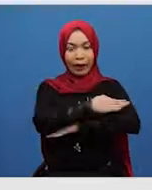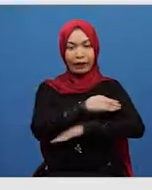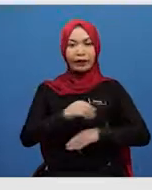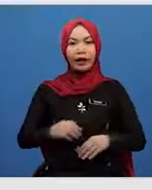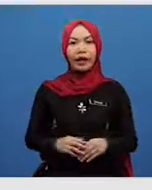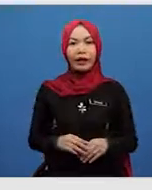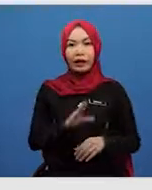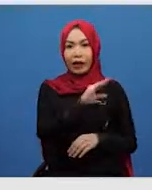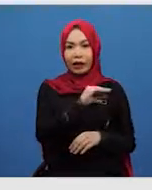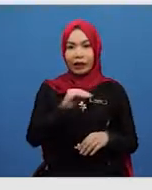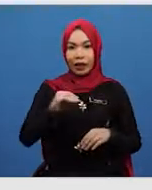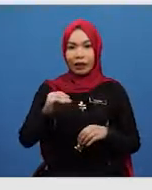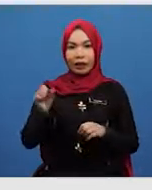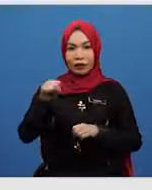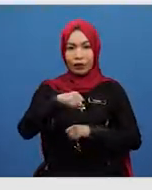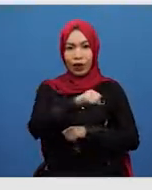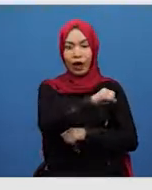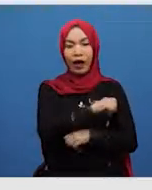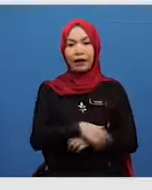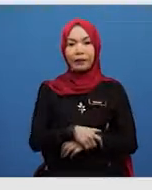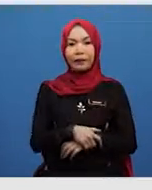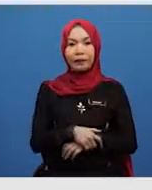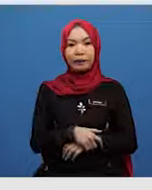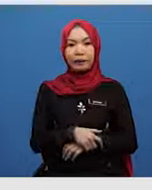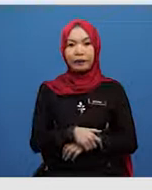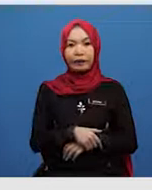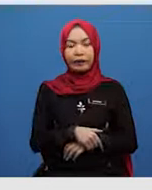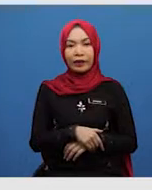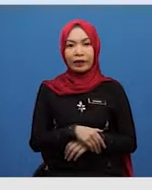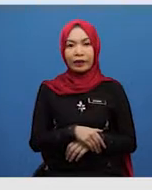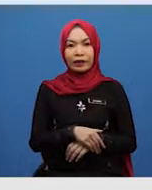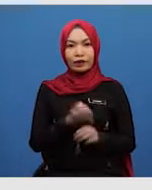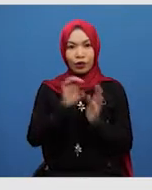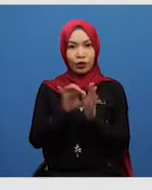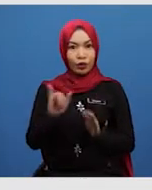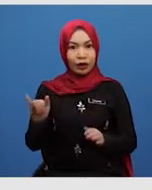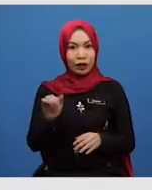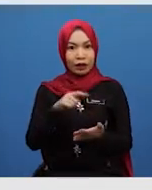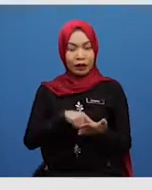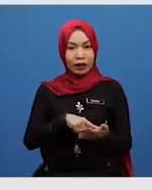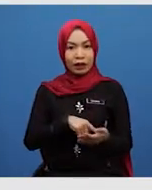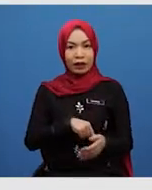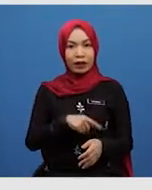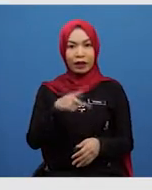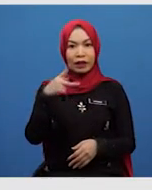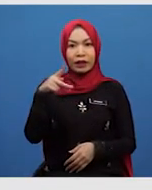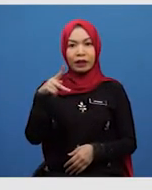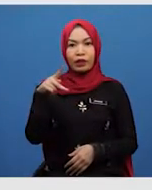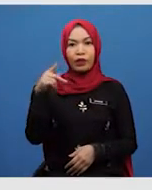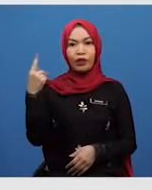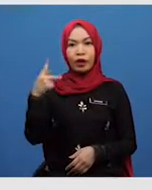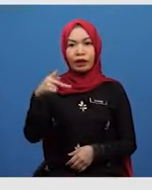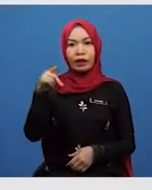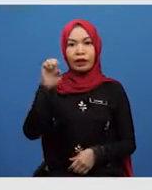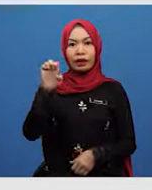lembah sungai samarahan dan Wales Sungai Kriyan Drajat Hai kerajaan sawaki